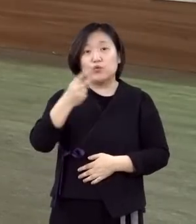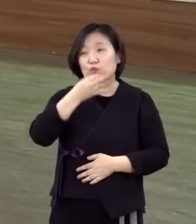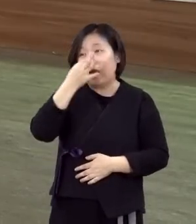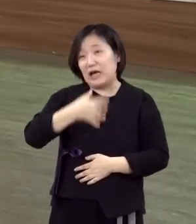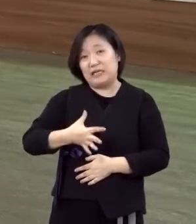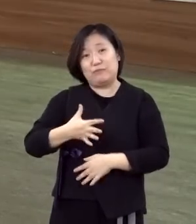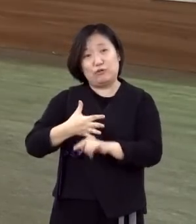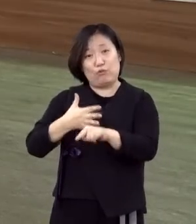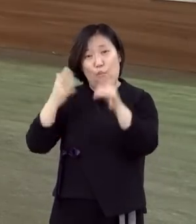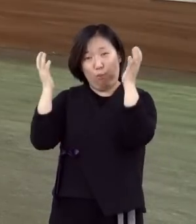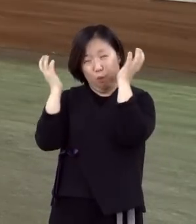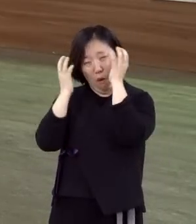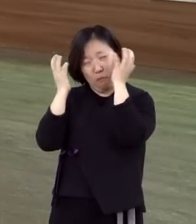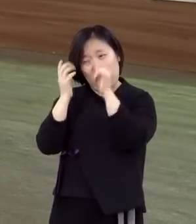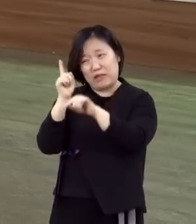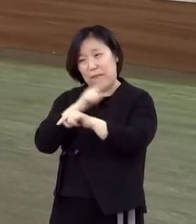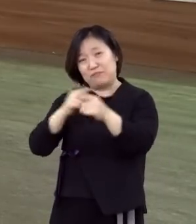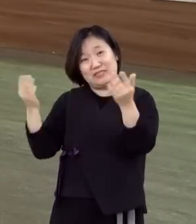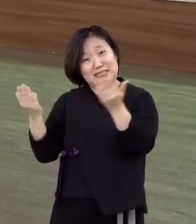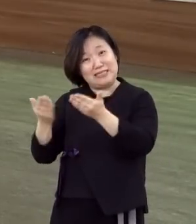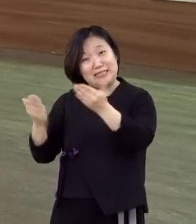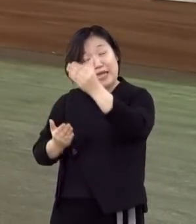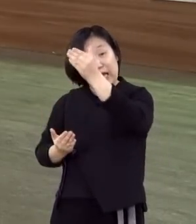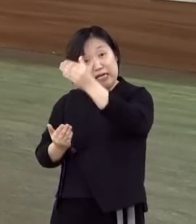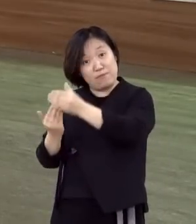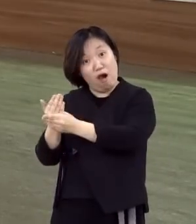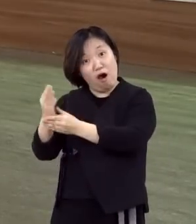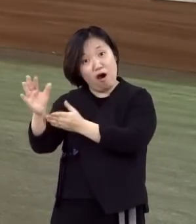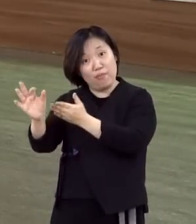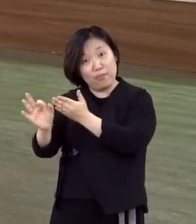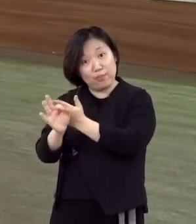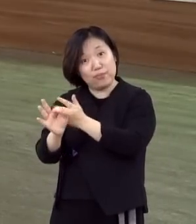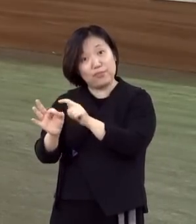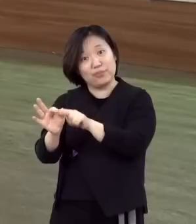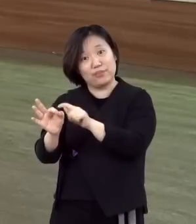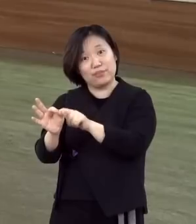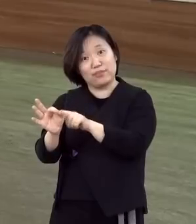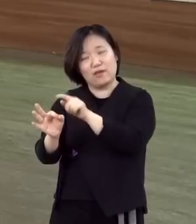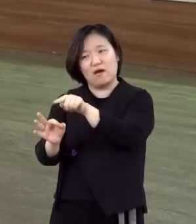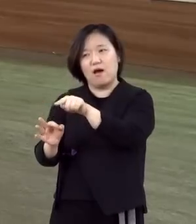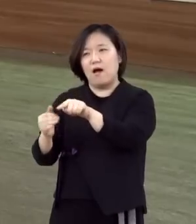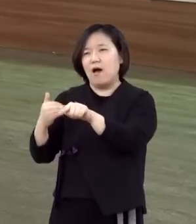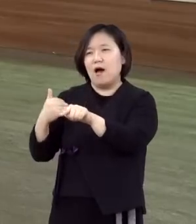고통스럽거나 원치않는일이생기더라도마음이흔들리지않도록해야합니다.우리는